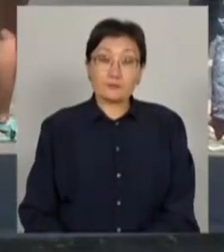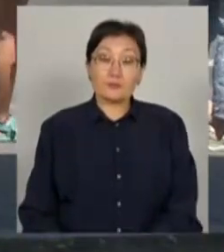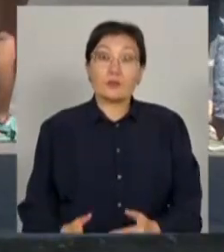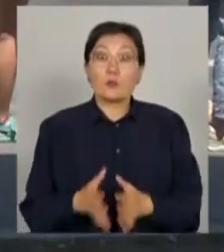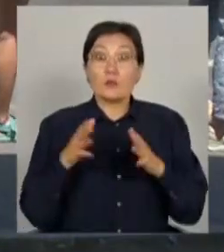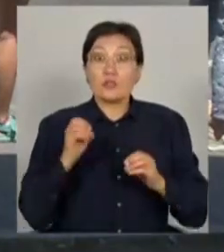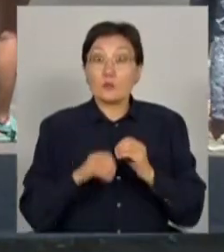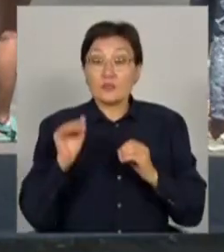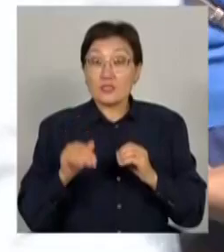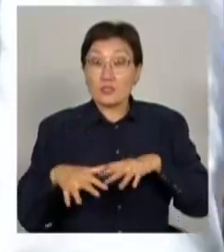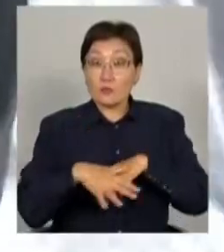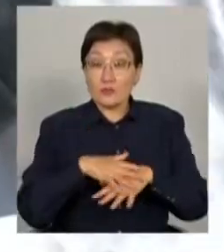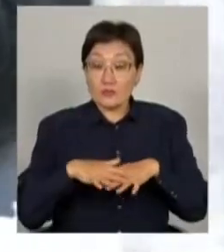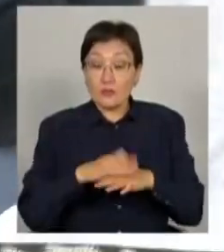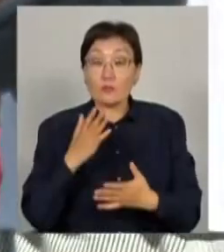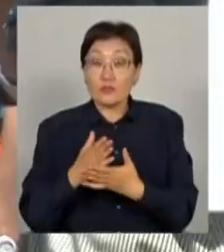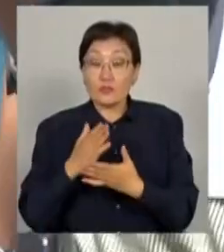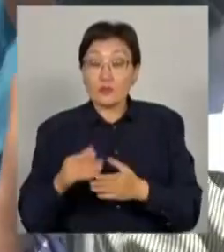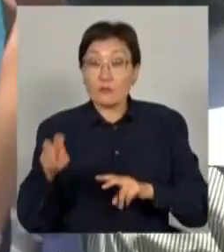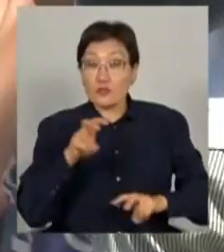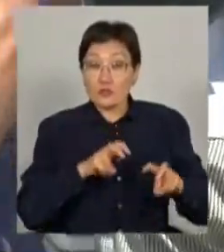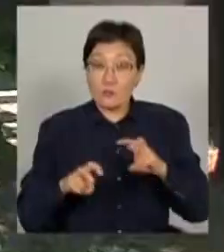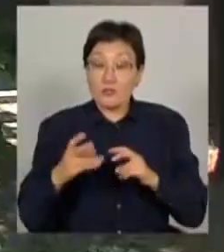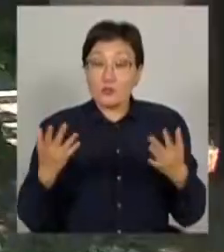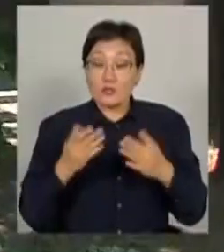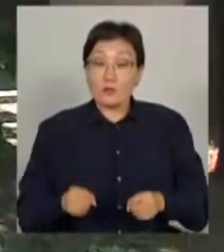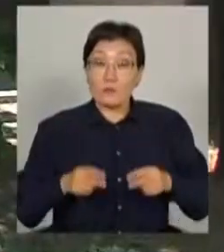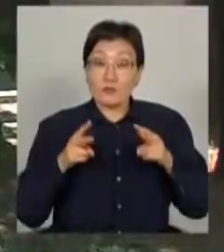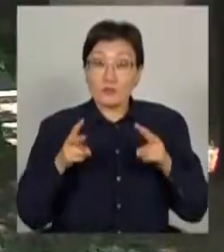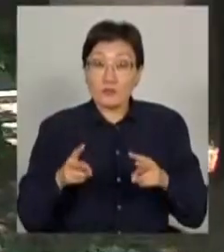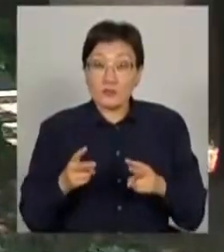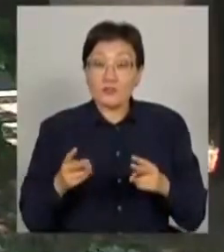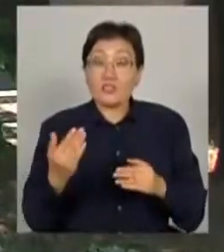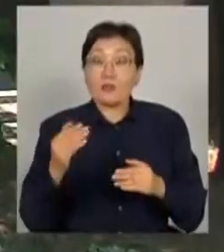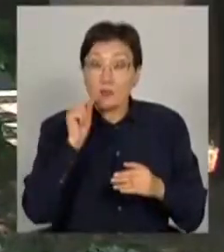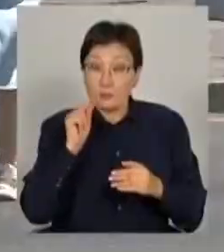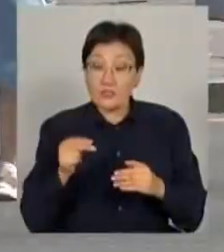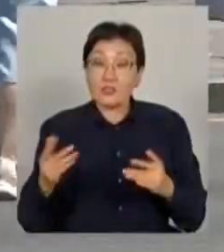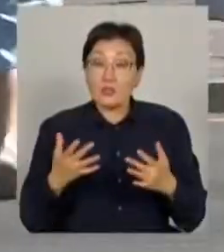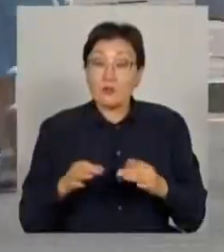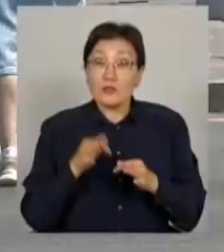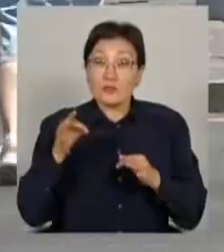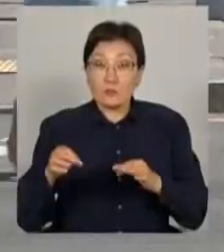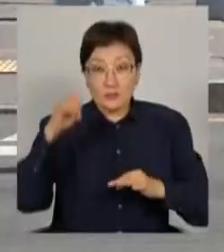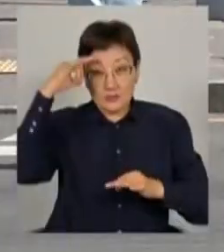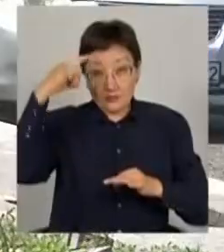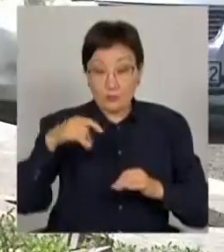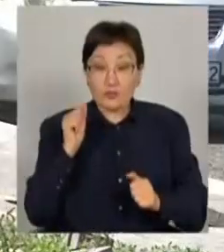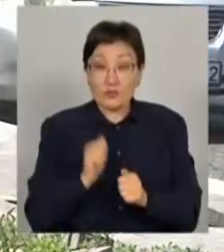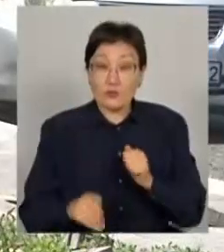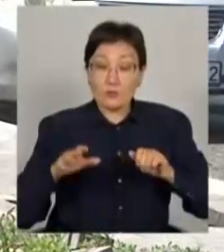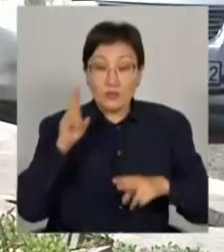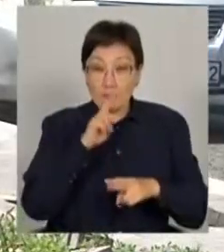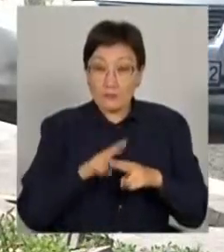Больше 10 тысяч казахстанцев находятся в розыске. В каких преступлениях их обвиняют и в каких регионах страны чаще всего